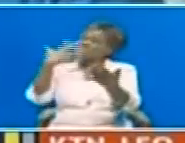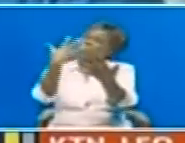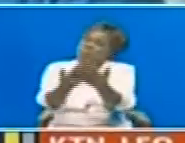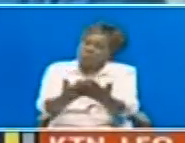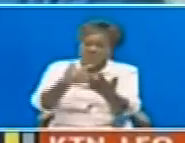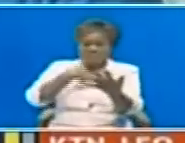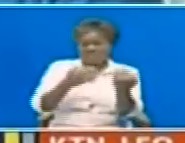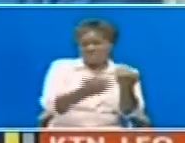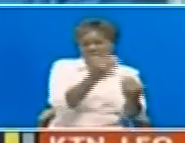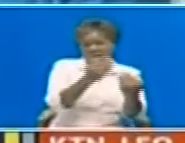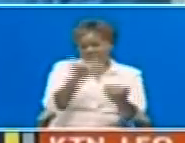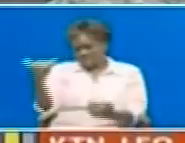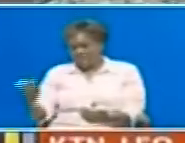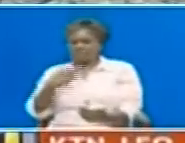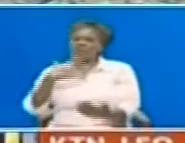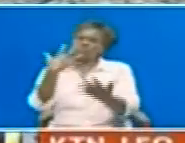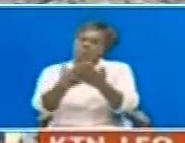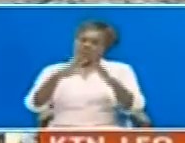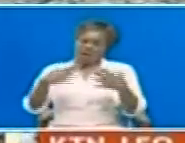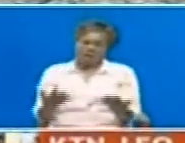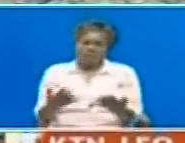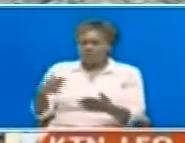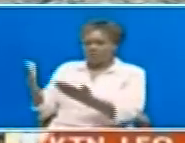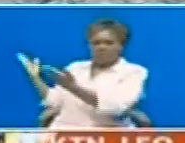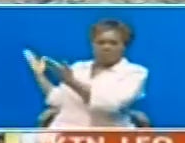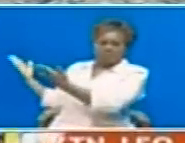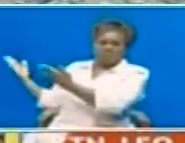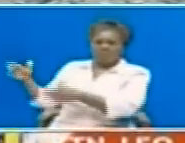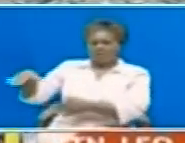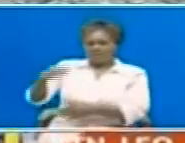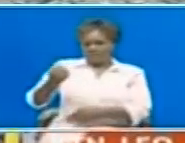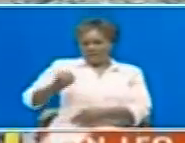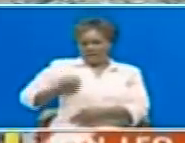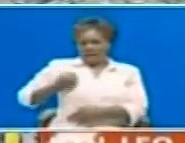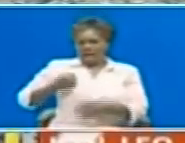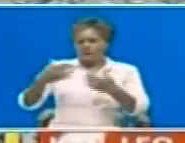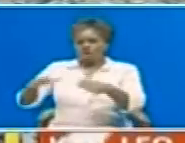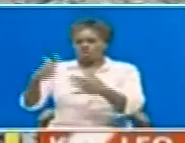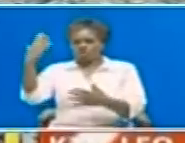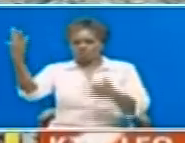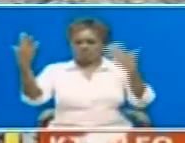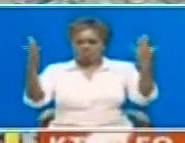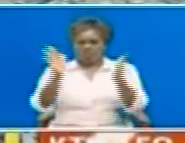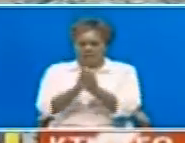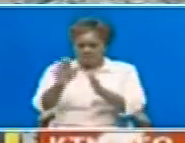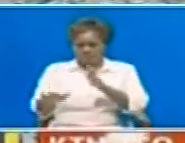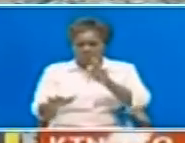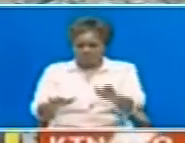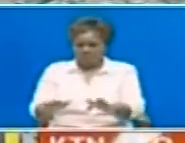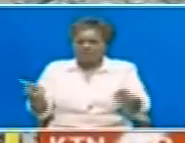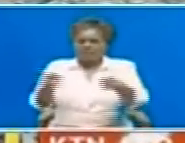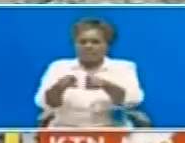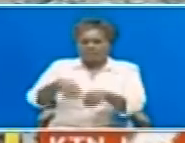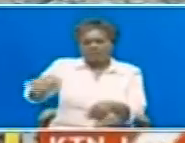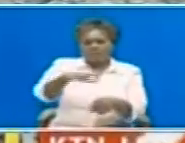ndio nashughulikia watoto wangu. Eneo hili ambapo Purity alipoteza mkono na mguu ndipo